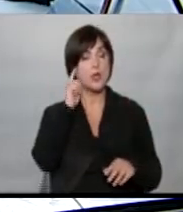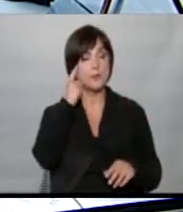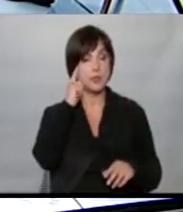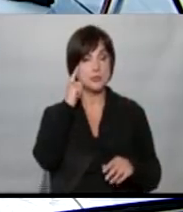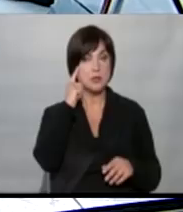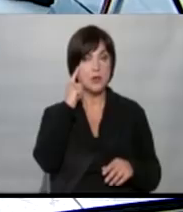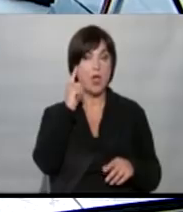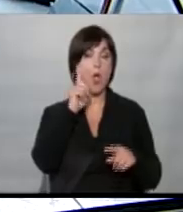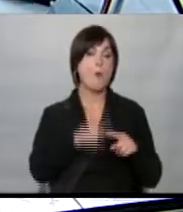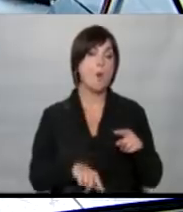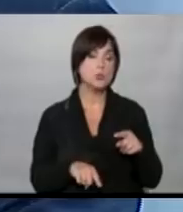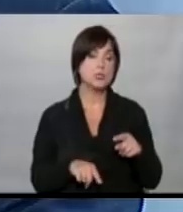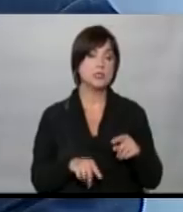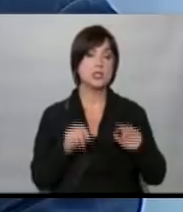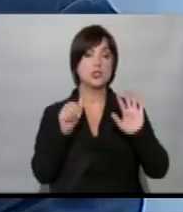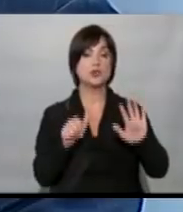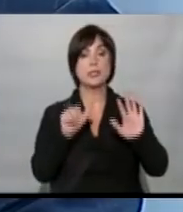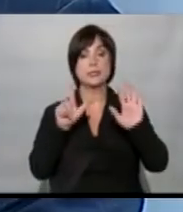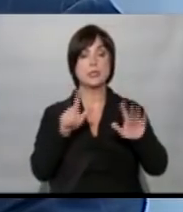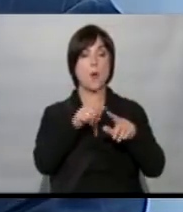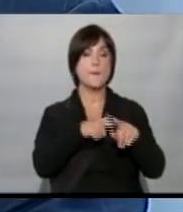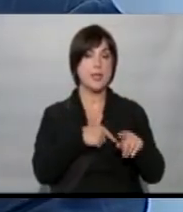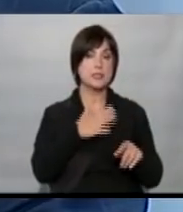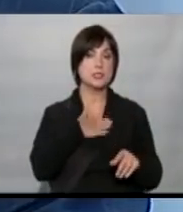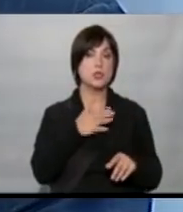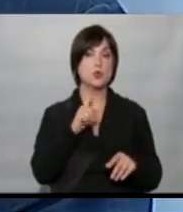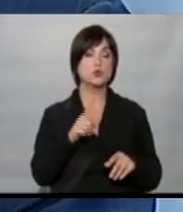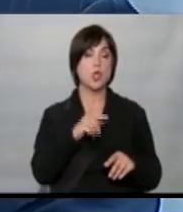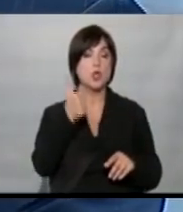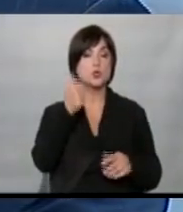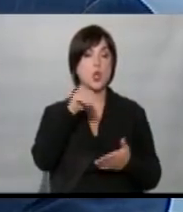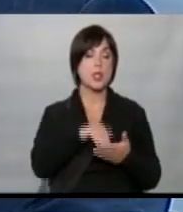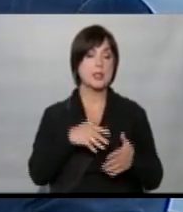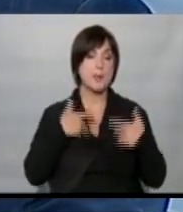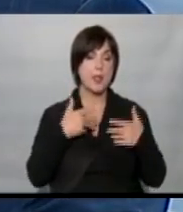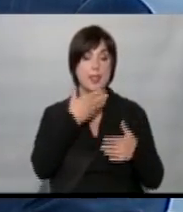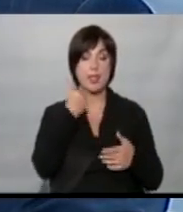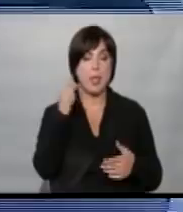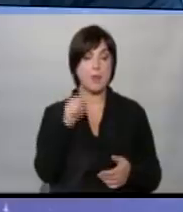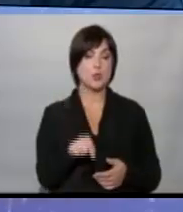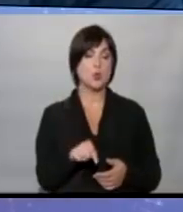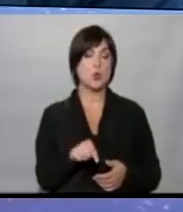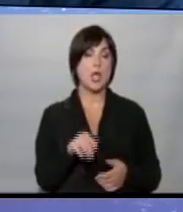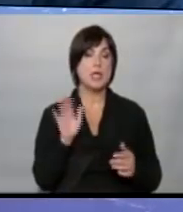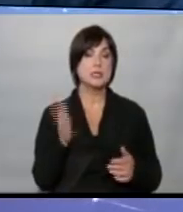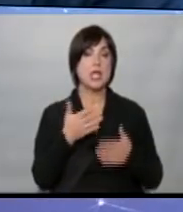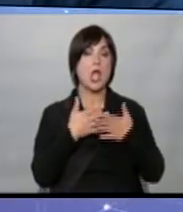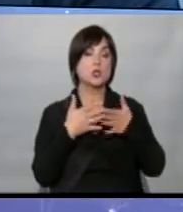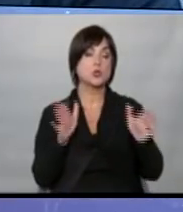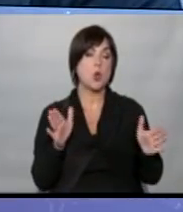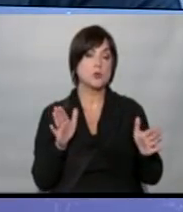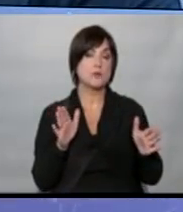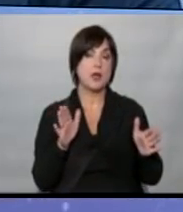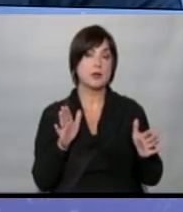дека последниве 6-7 месеци ние уште 100.000 млади ги немаме тука и сега се отварат,